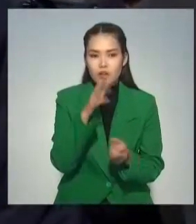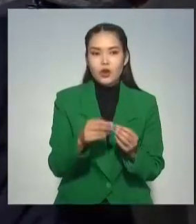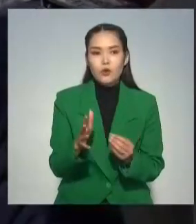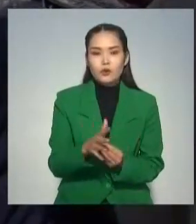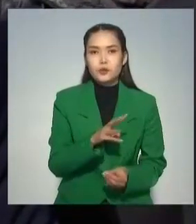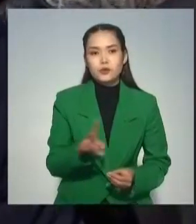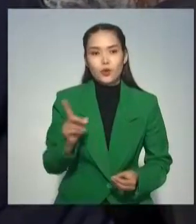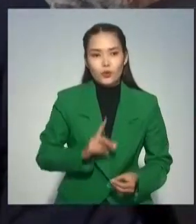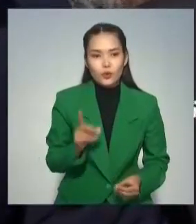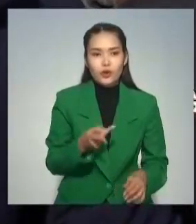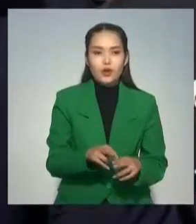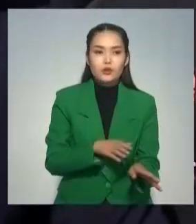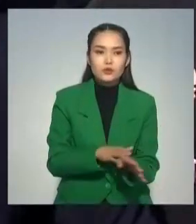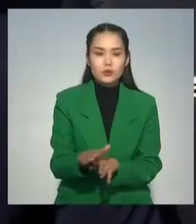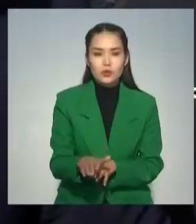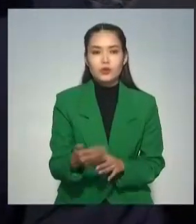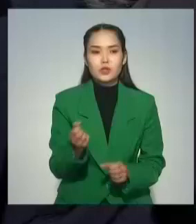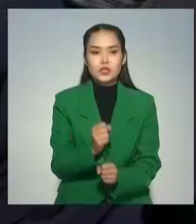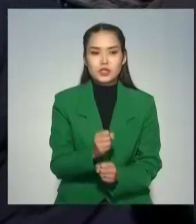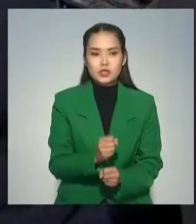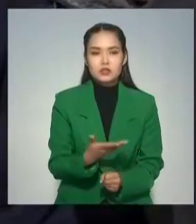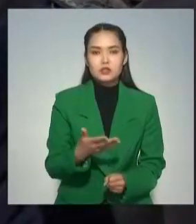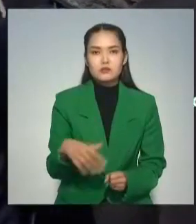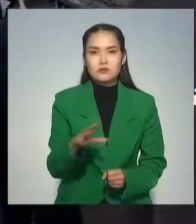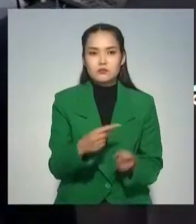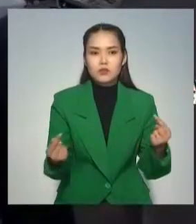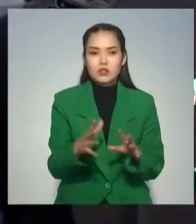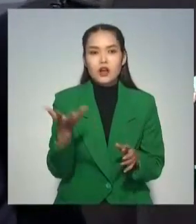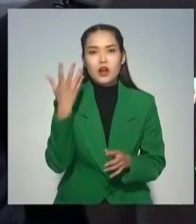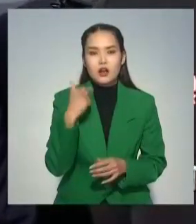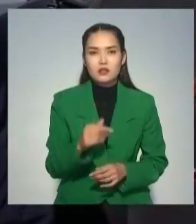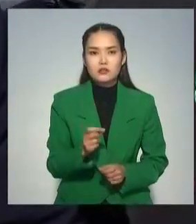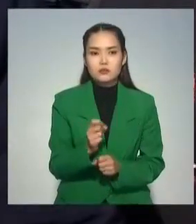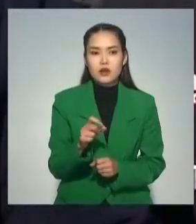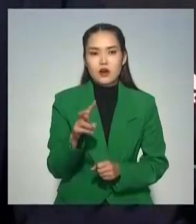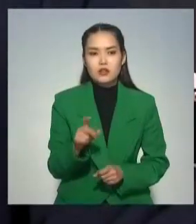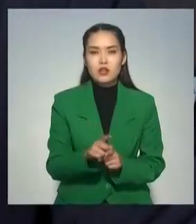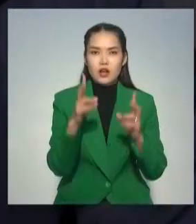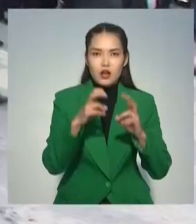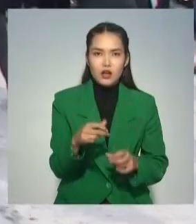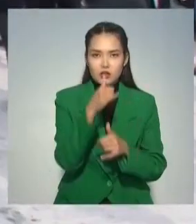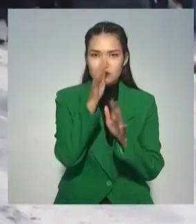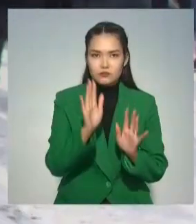де қажеті жоқ. Бәрі толығымен толтырып жүктейсіз, жеке кабинетіңізге кірсеңіз қабылданбады деп тұрады. Тіпті қарастыруға да келмейді.